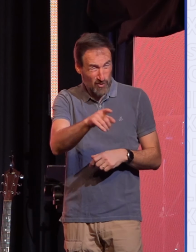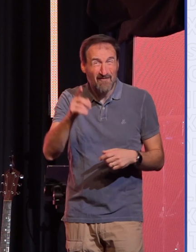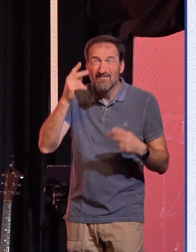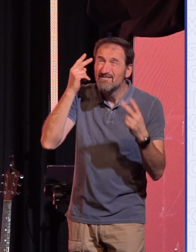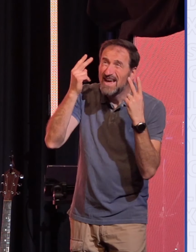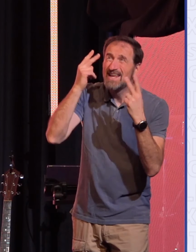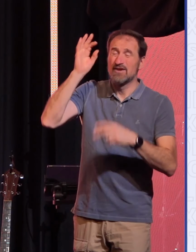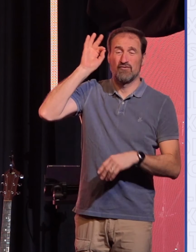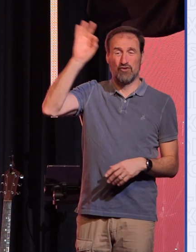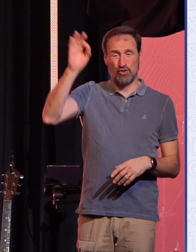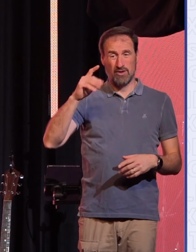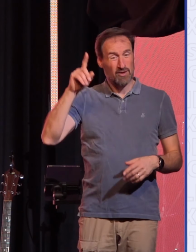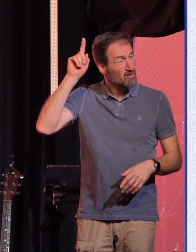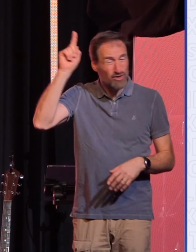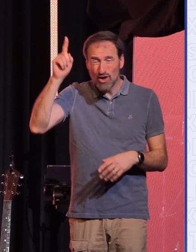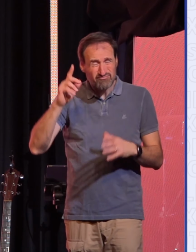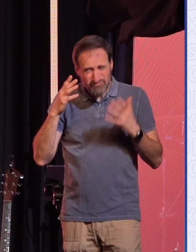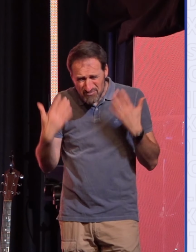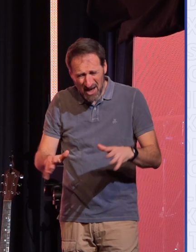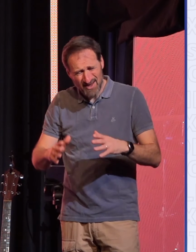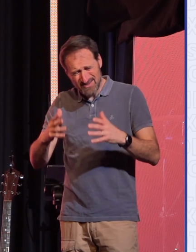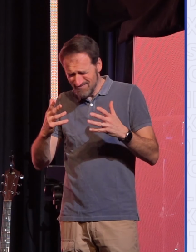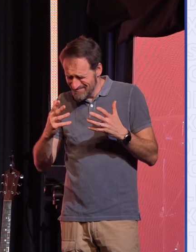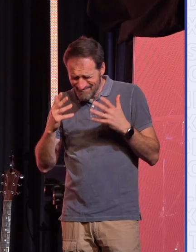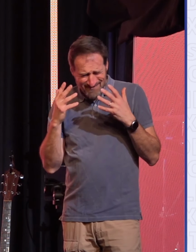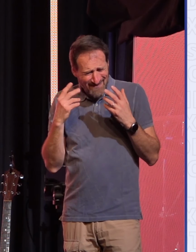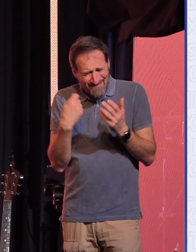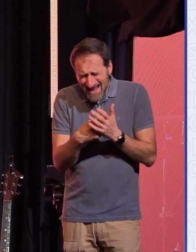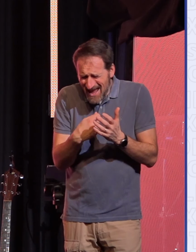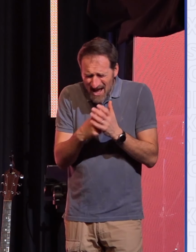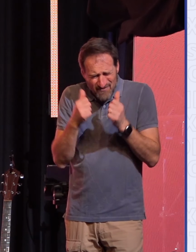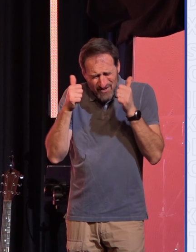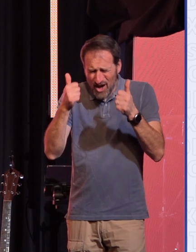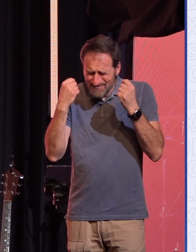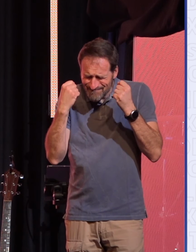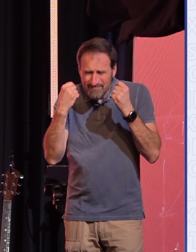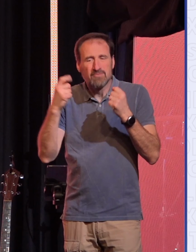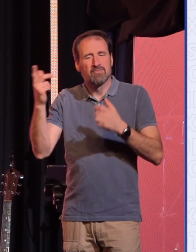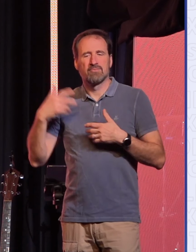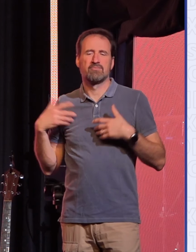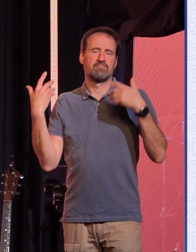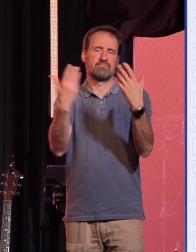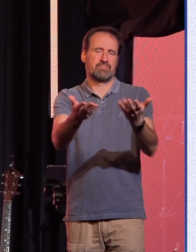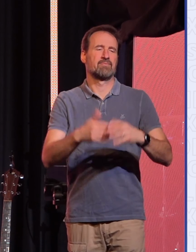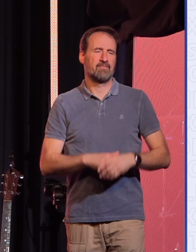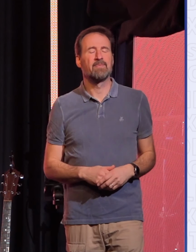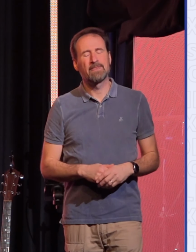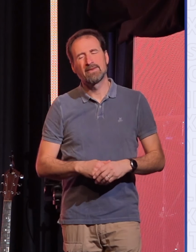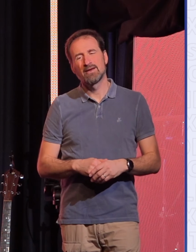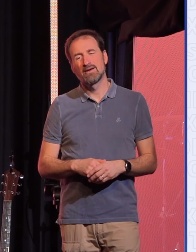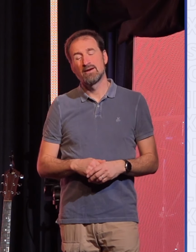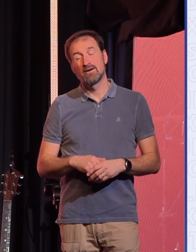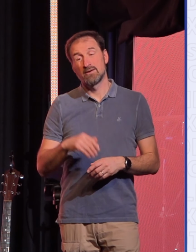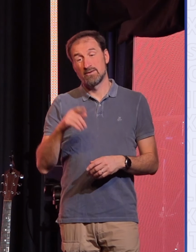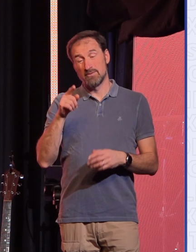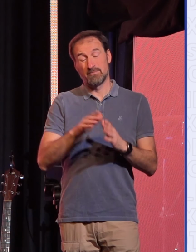Leben, die uns von Gott trennen. Und die Bibel nennt es Sünde,